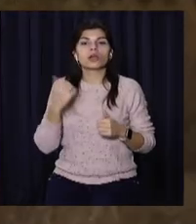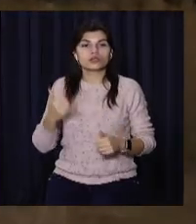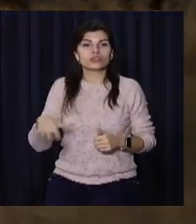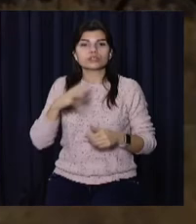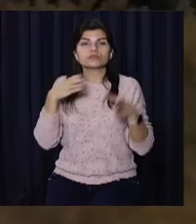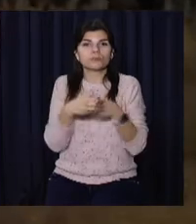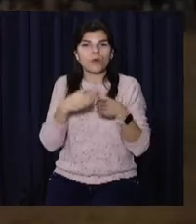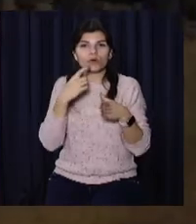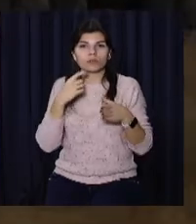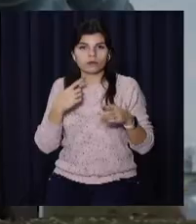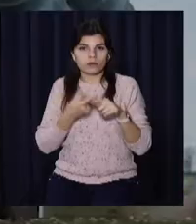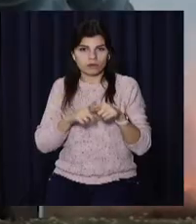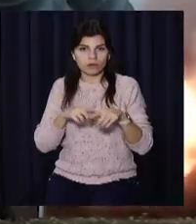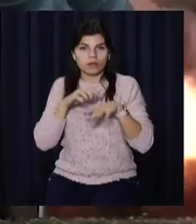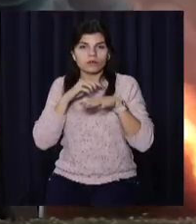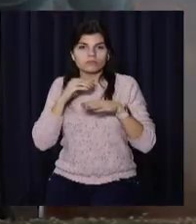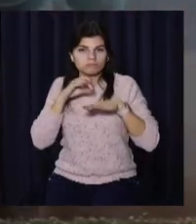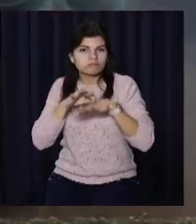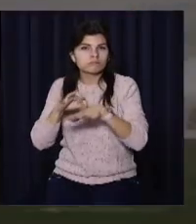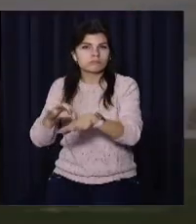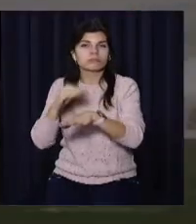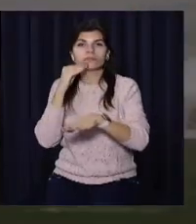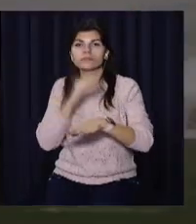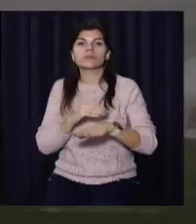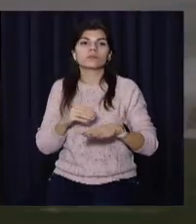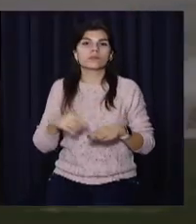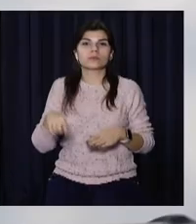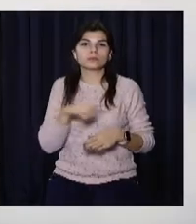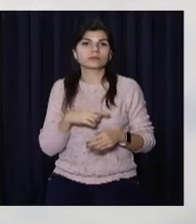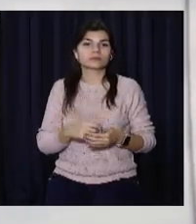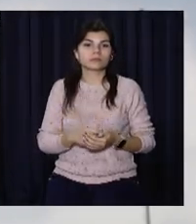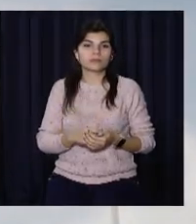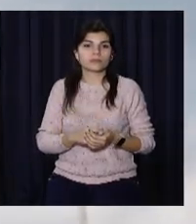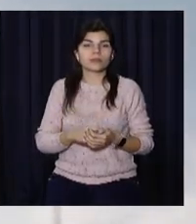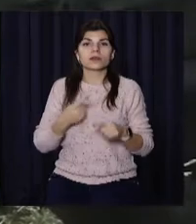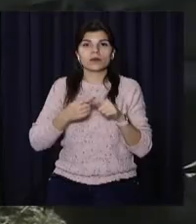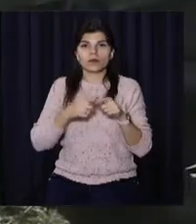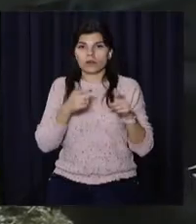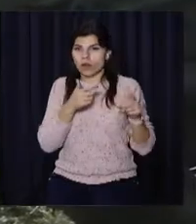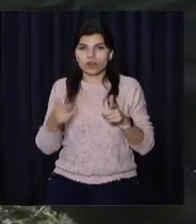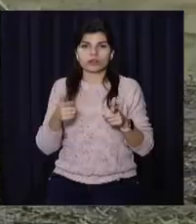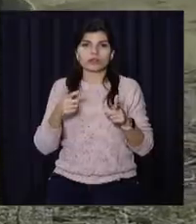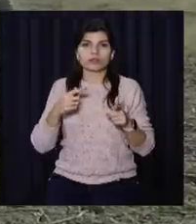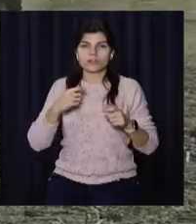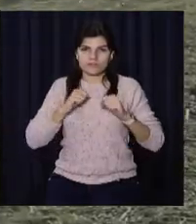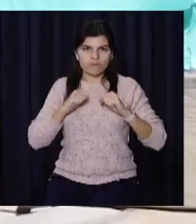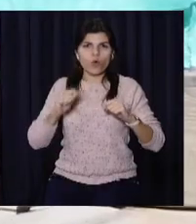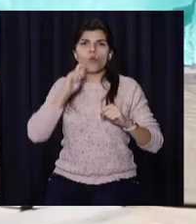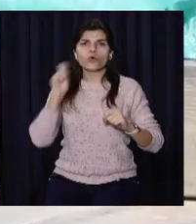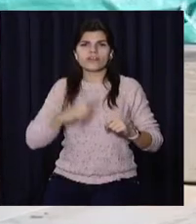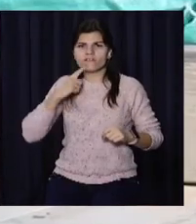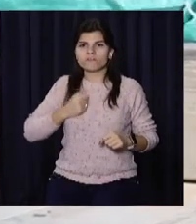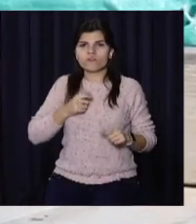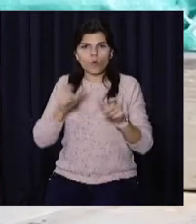Сьогодні Збройні сили України є однією з провідних армій світу, бо ми восьмий рік воюємо. Бойовий досвід і